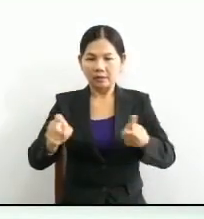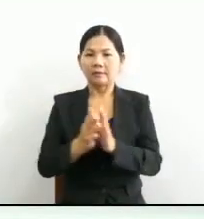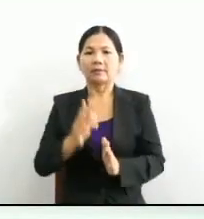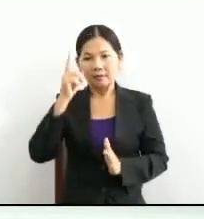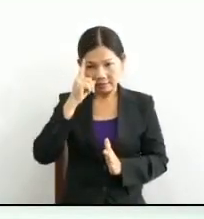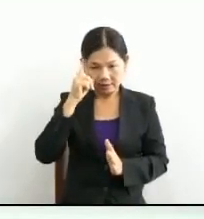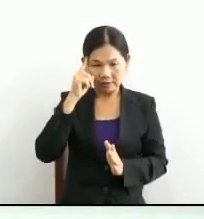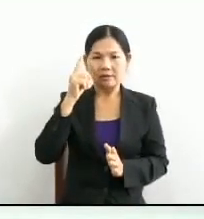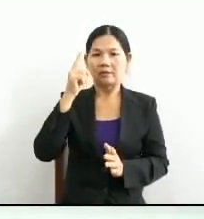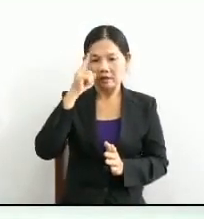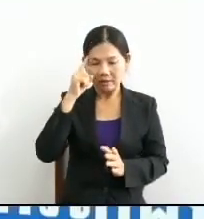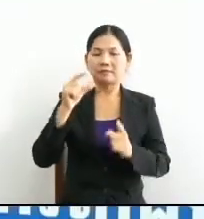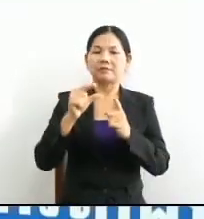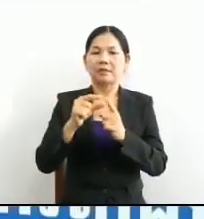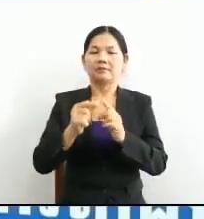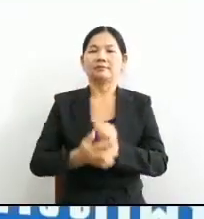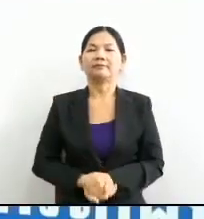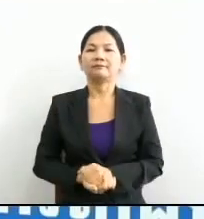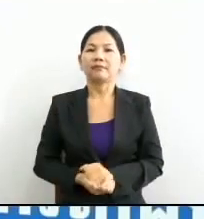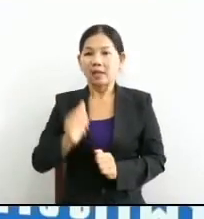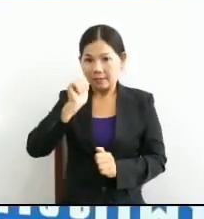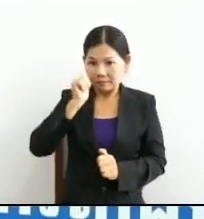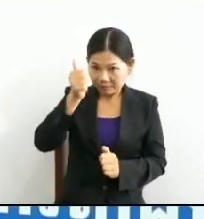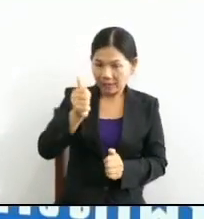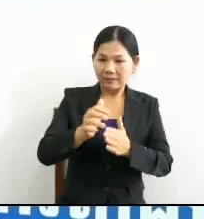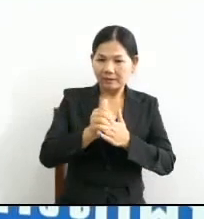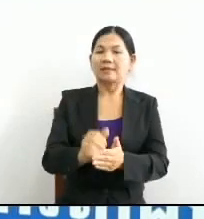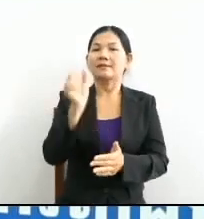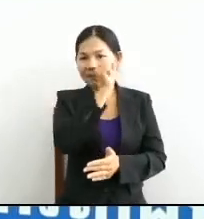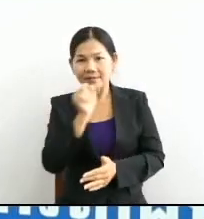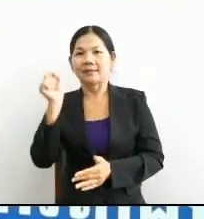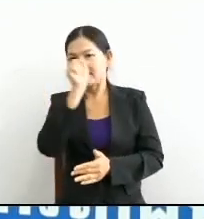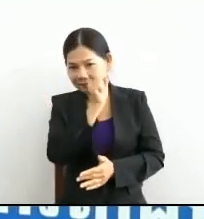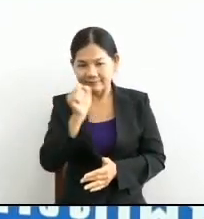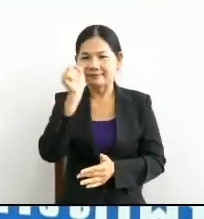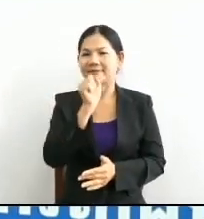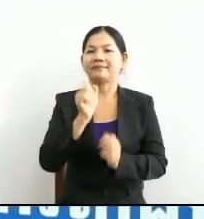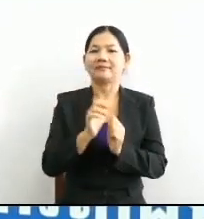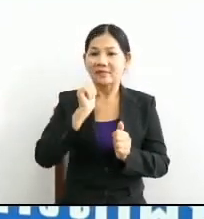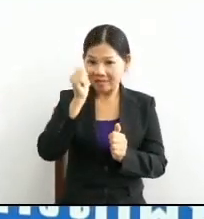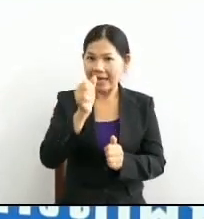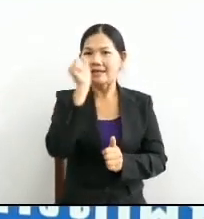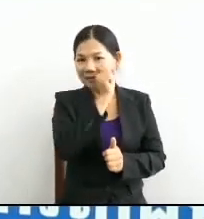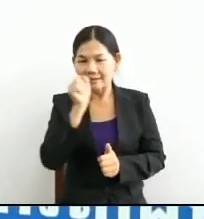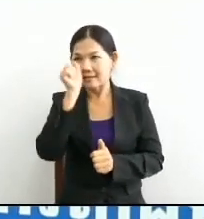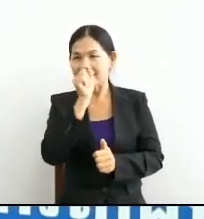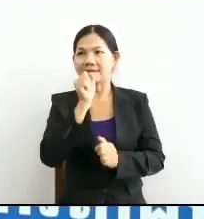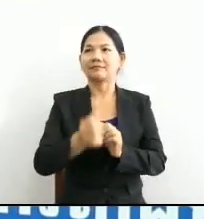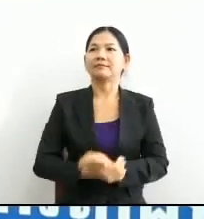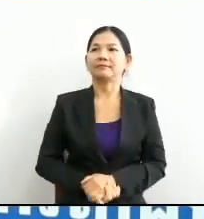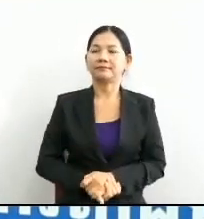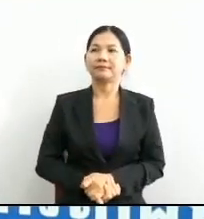con dương ní ní à tập bạc sần thay xa ái dương là một to cá riêng chùm riêng chẳng ngọt nè con nè